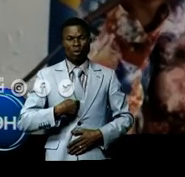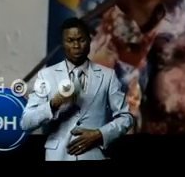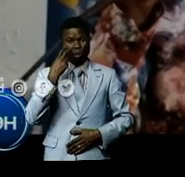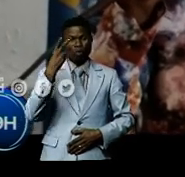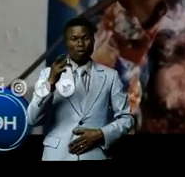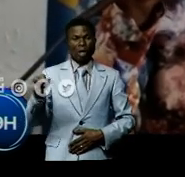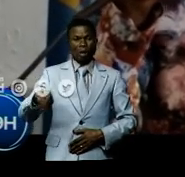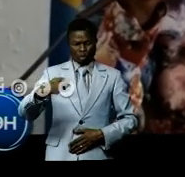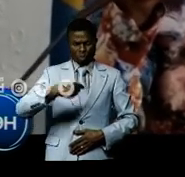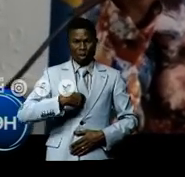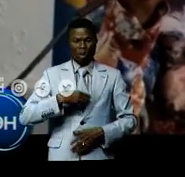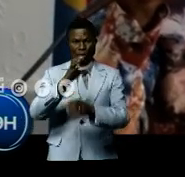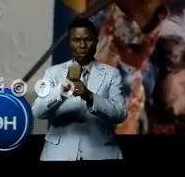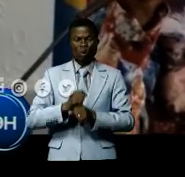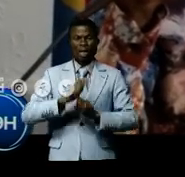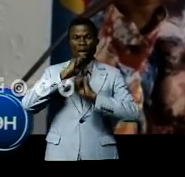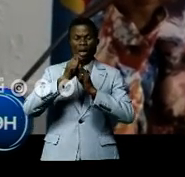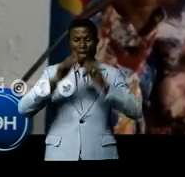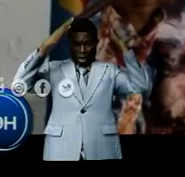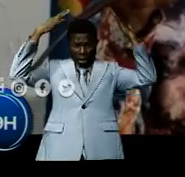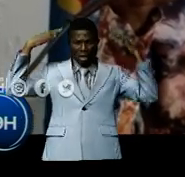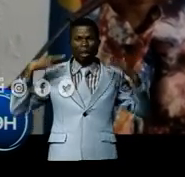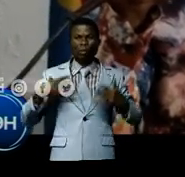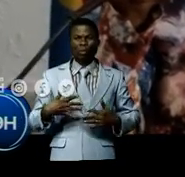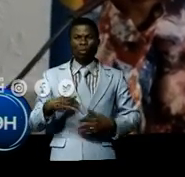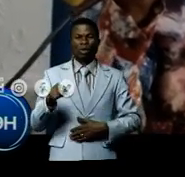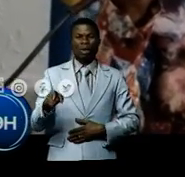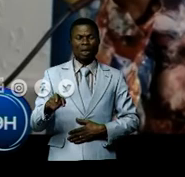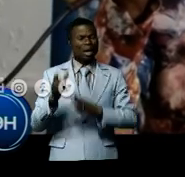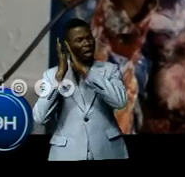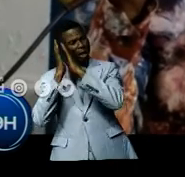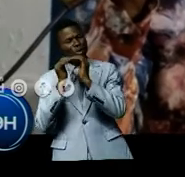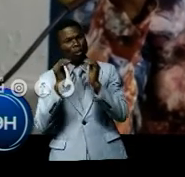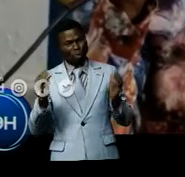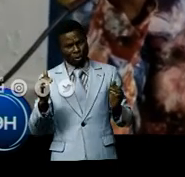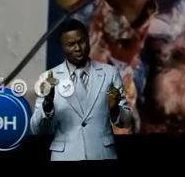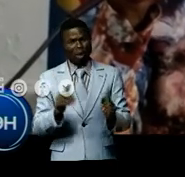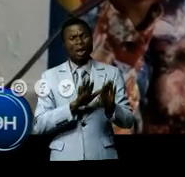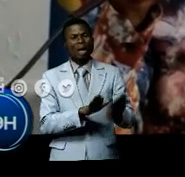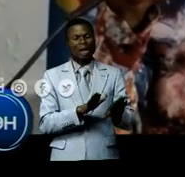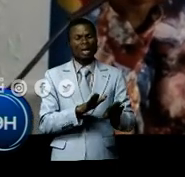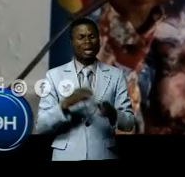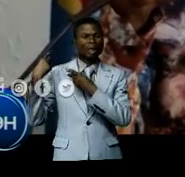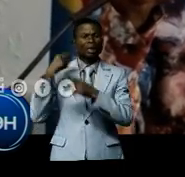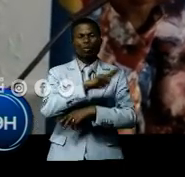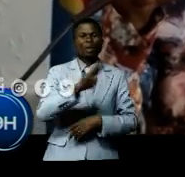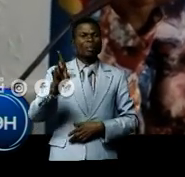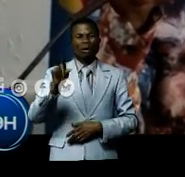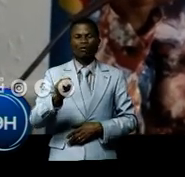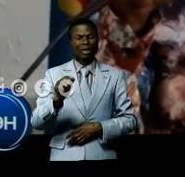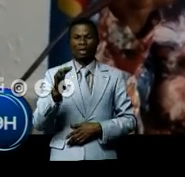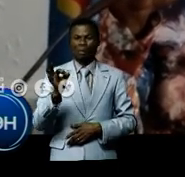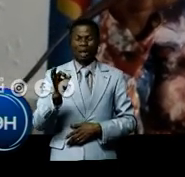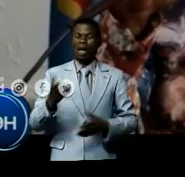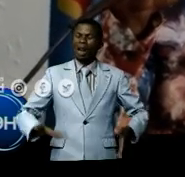ma province bénéficier des moustiquaires imprégnés d'insecticides attendus depuis 2020. Une